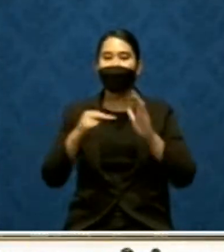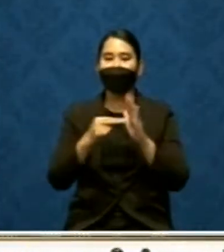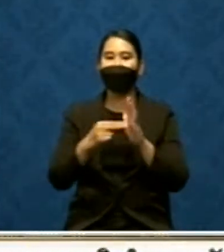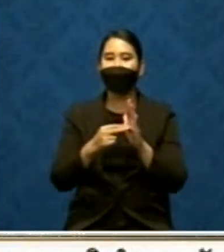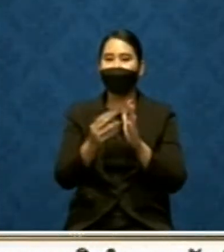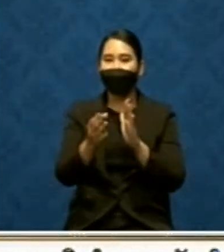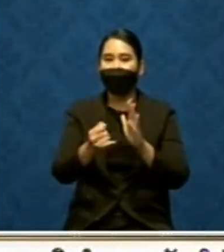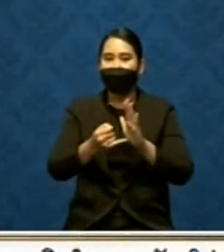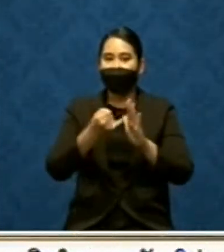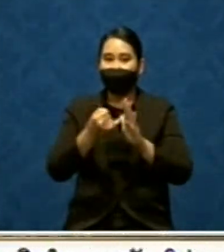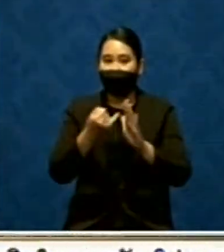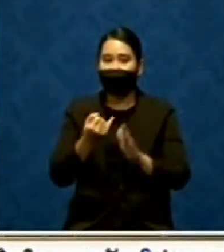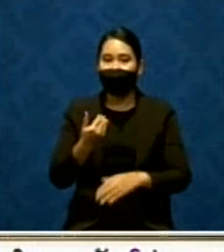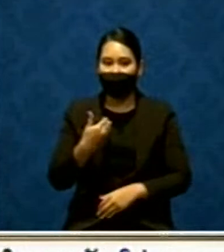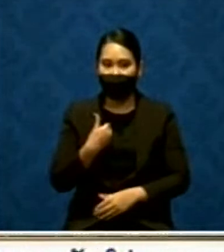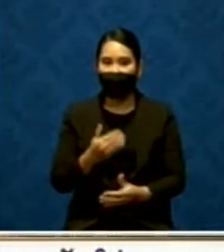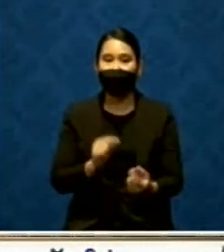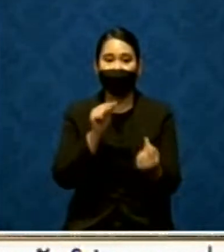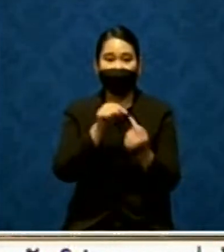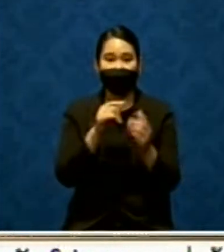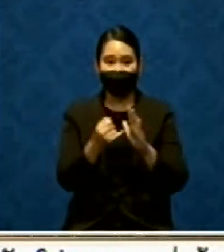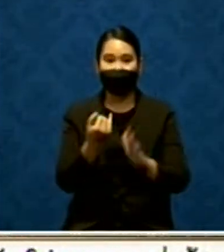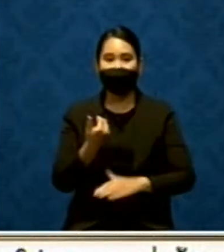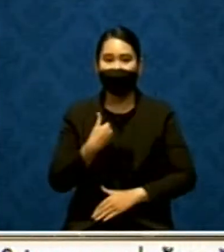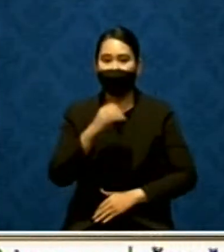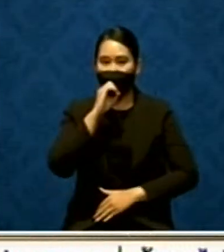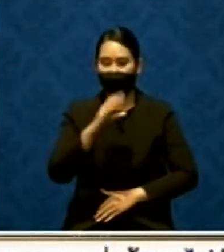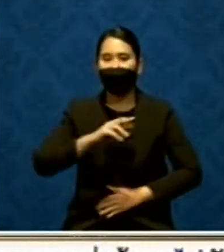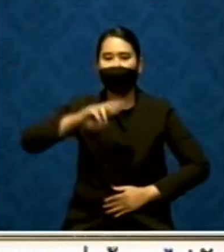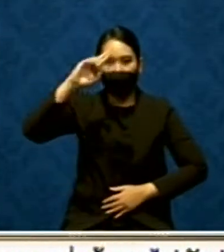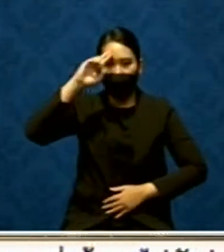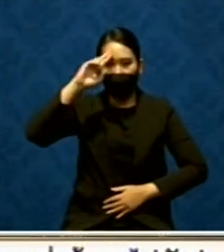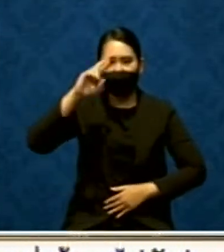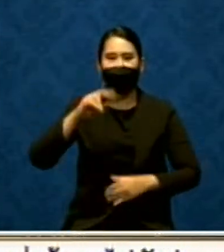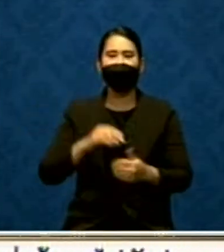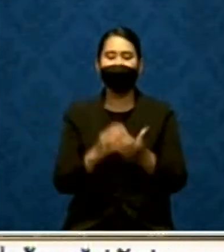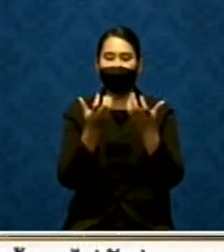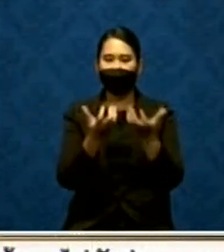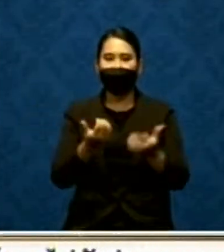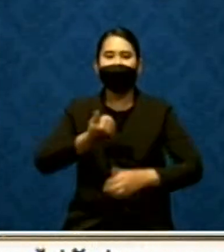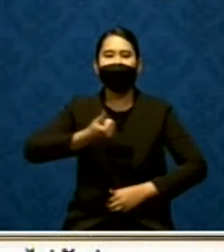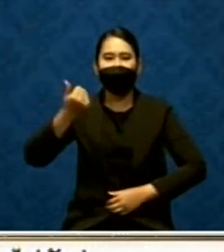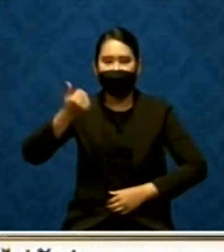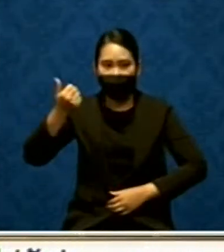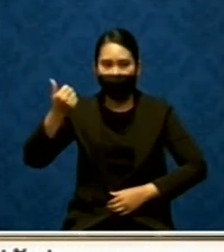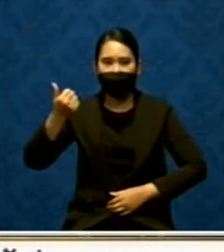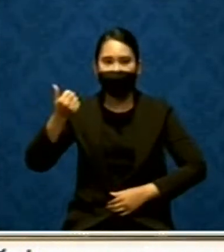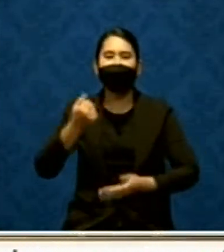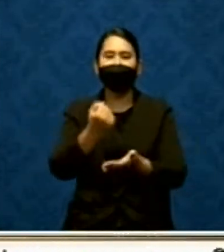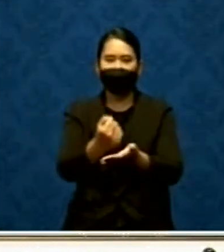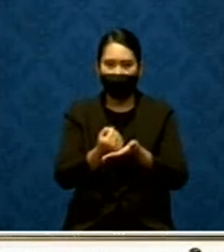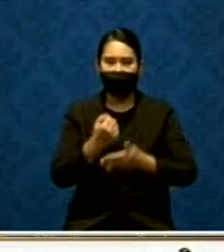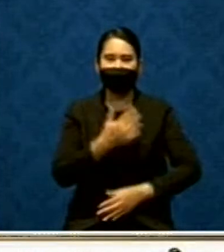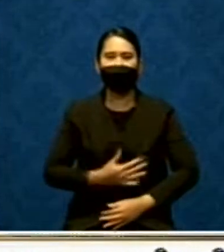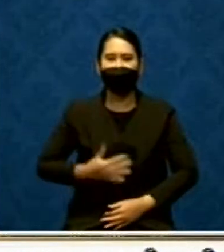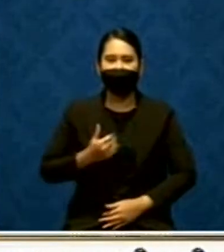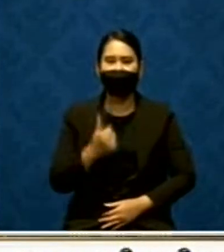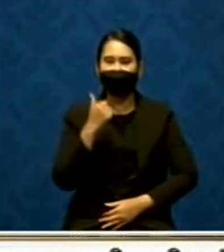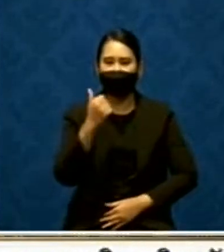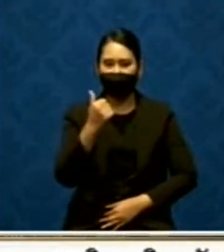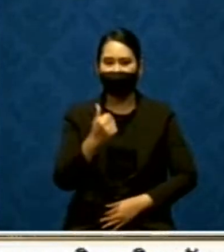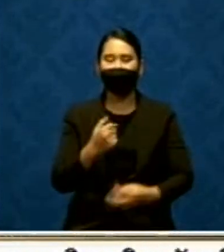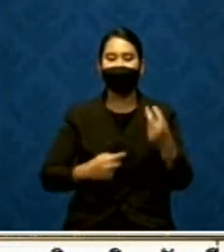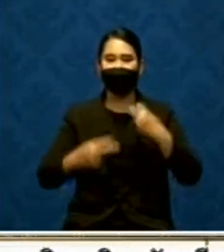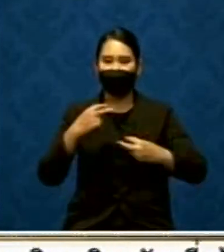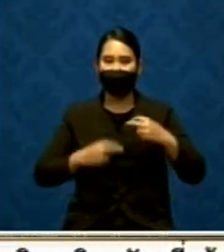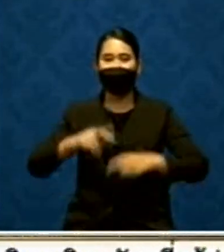หรือไม่ท่านบอกรักษาโรคมันมีพืชพันธุ์ธัญญาหารของประเทศนี้ที่เป็นออร์แกนิกอีกมากมายครับที่สามารถที่จะทำให้คนนั้น